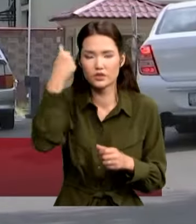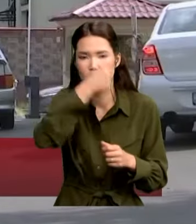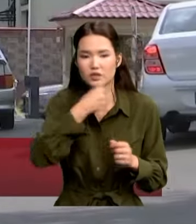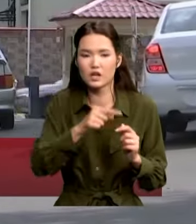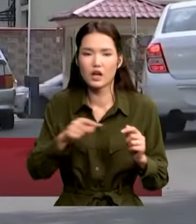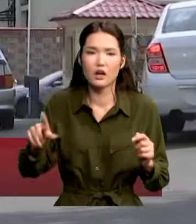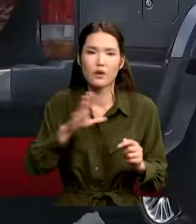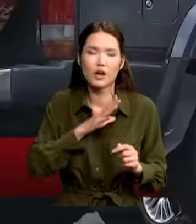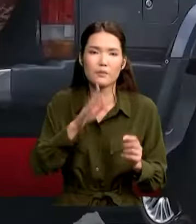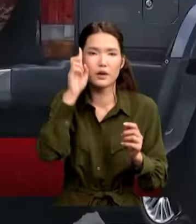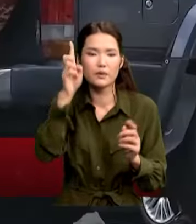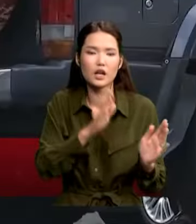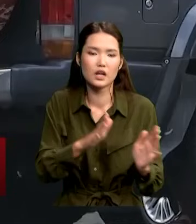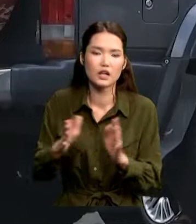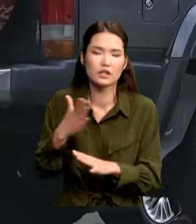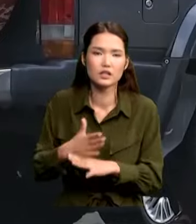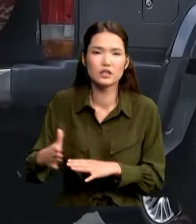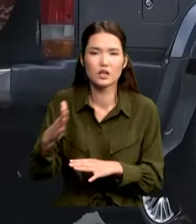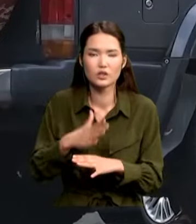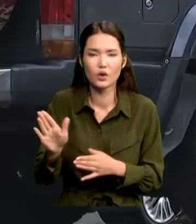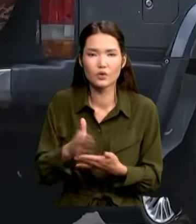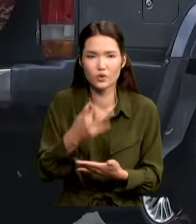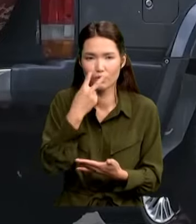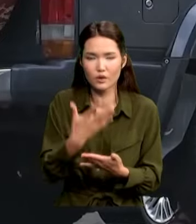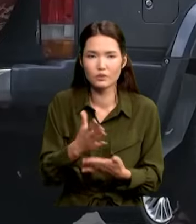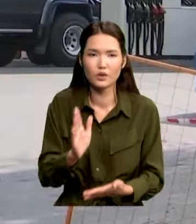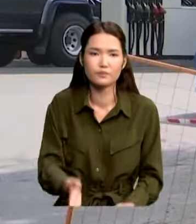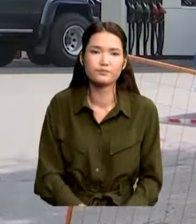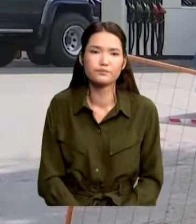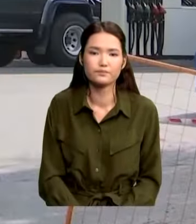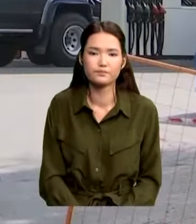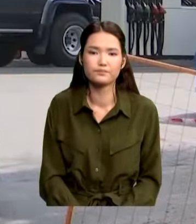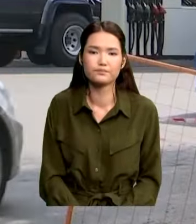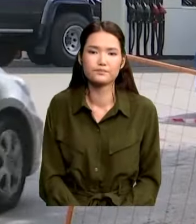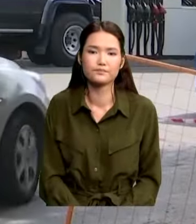дейін мемлекеттік реттеуді кезең-кезеңмен жою көзделген. Әділжан Бердібеков, Атамекен Бизнес.